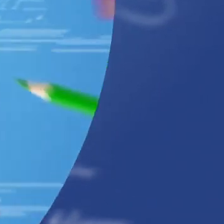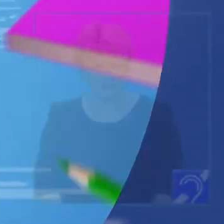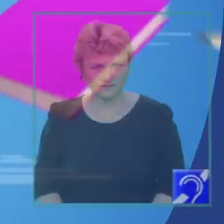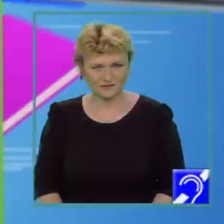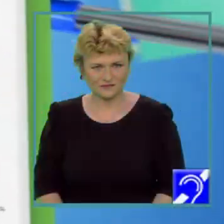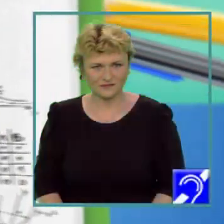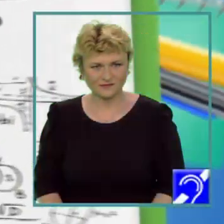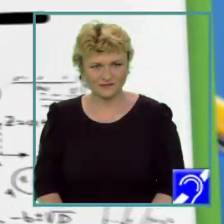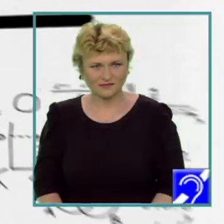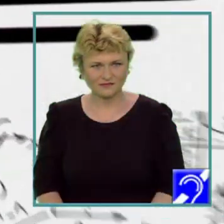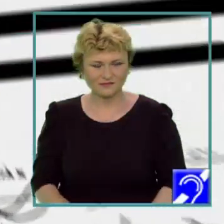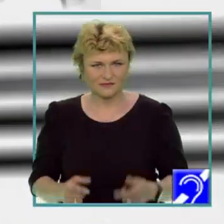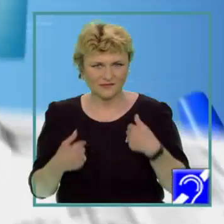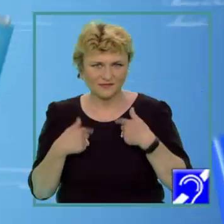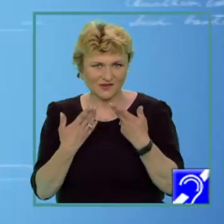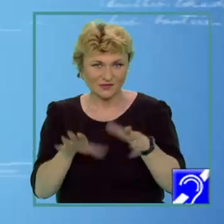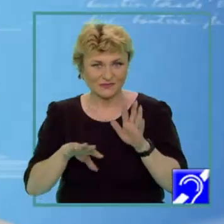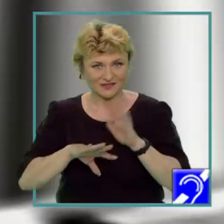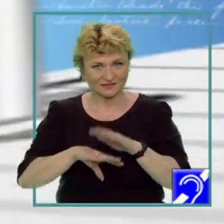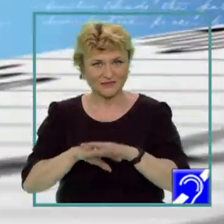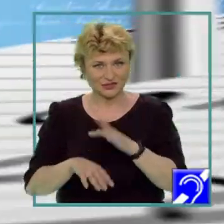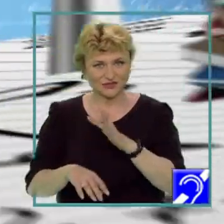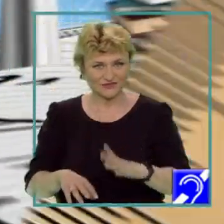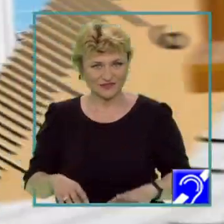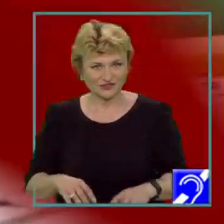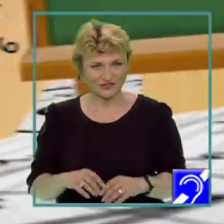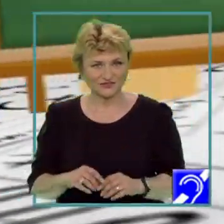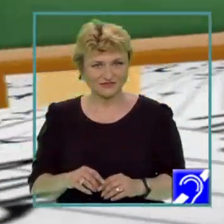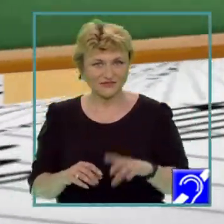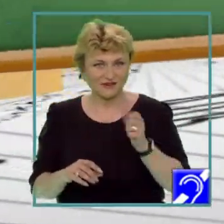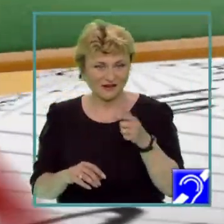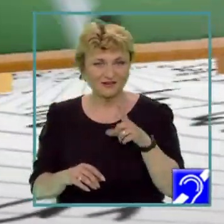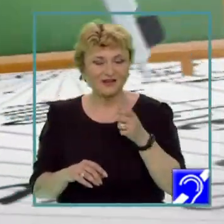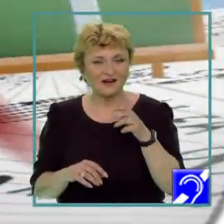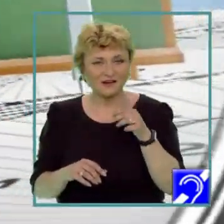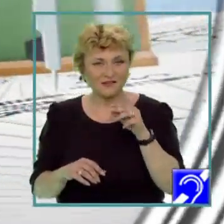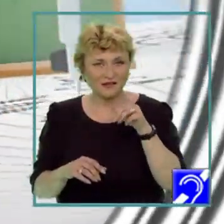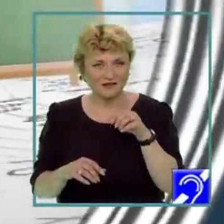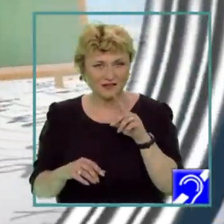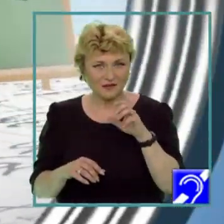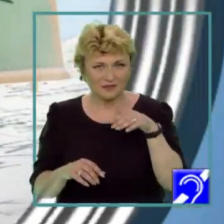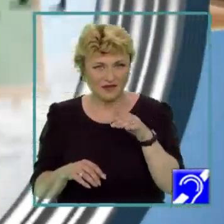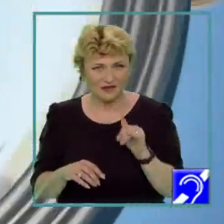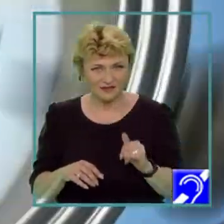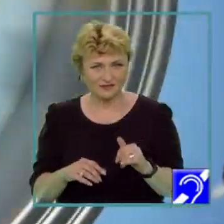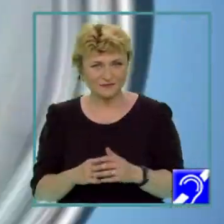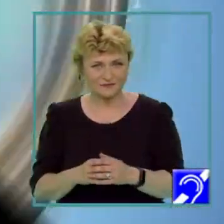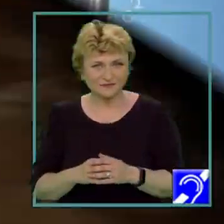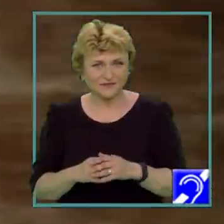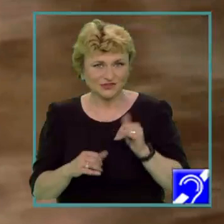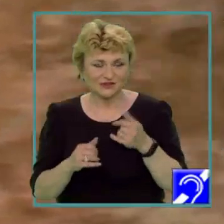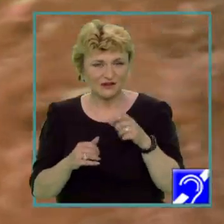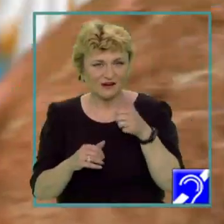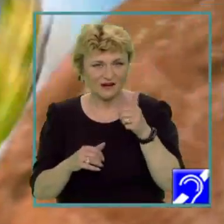Psalmii la fel a fost matematicianul francez rector al Academiei din Paris Dar și membru de onoare străină Academiei